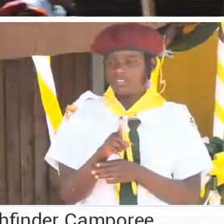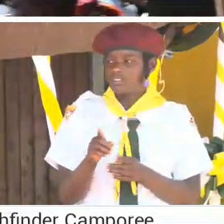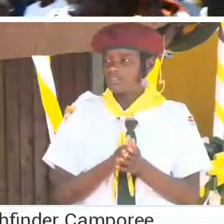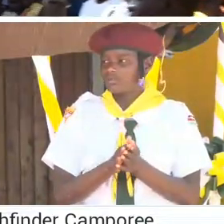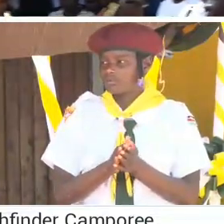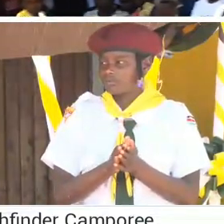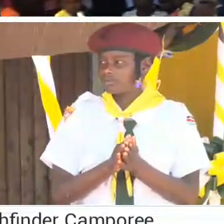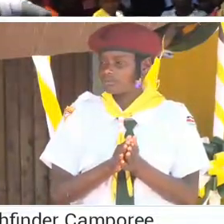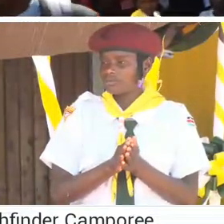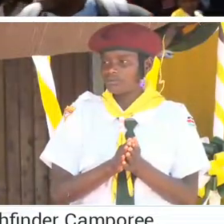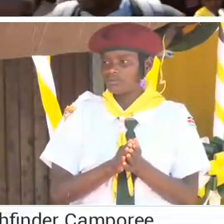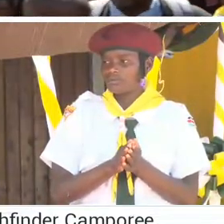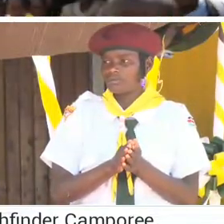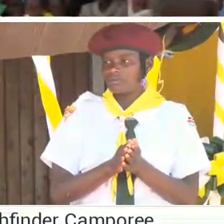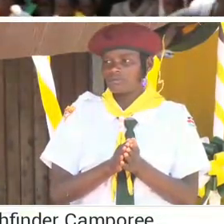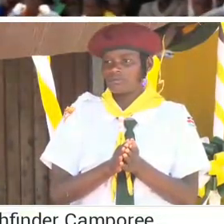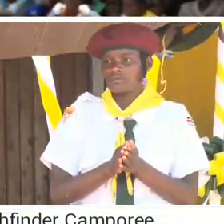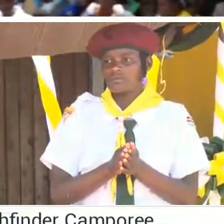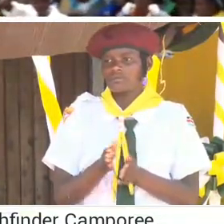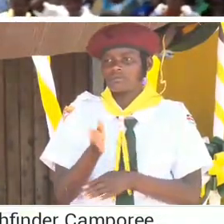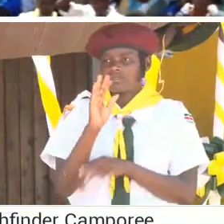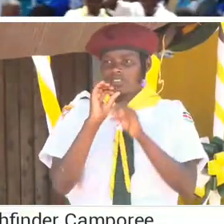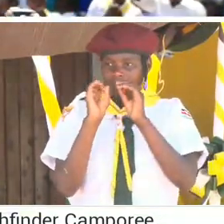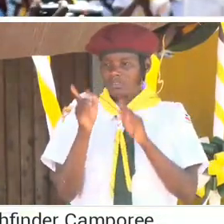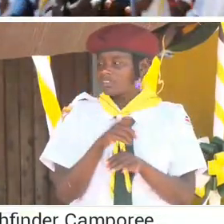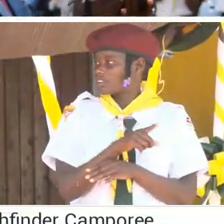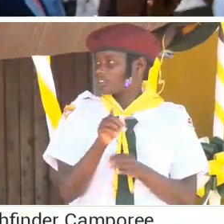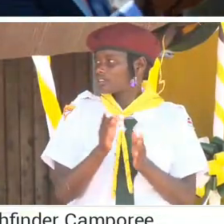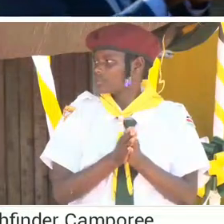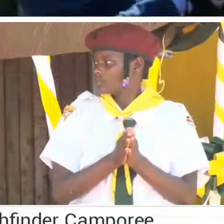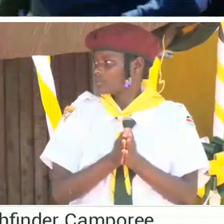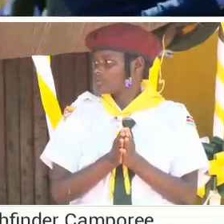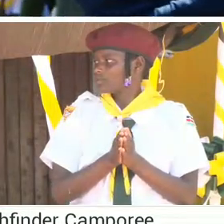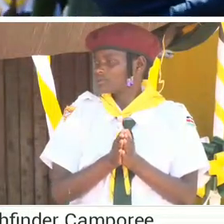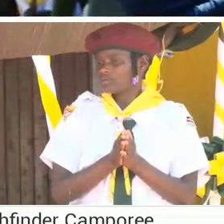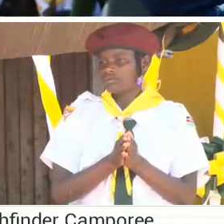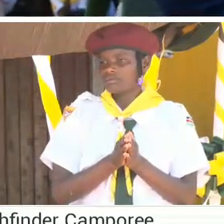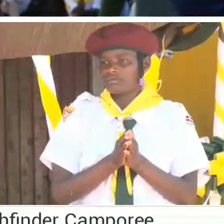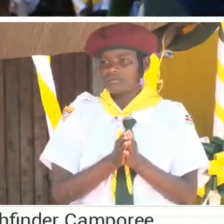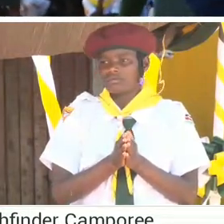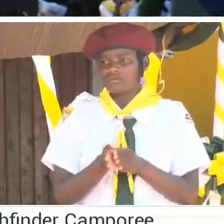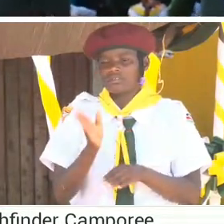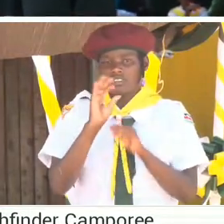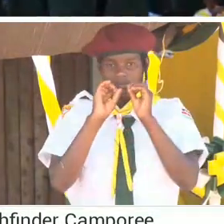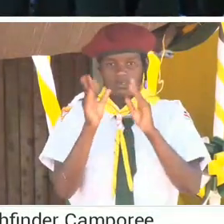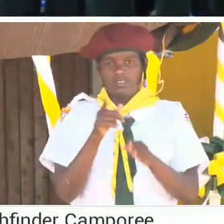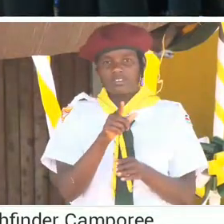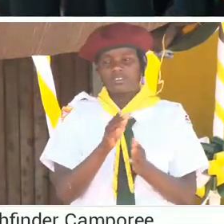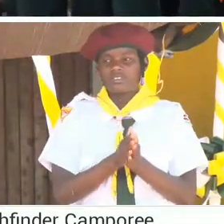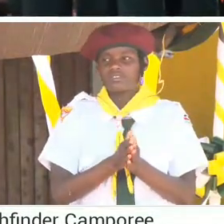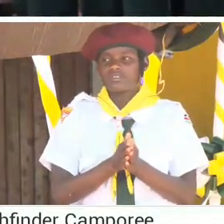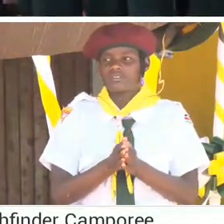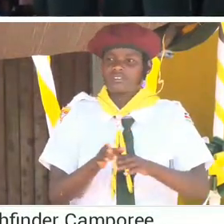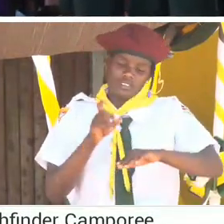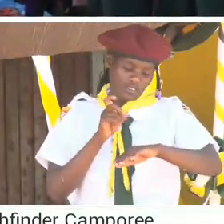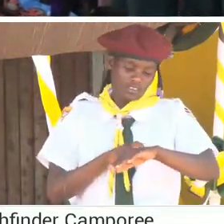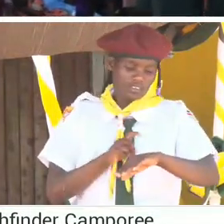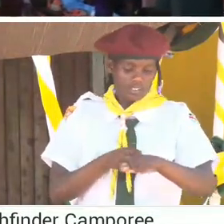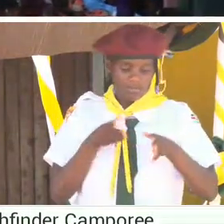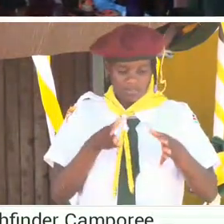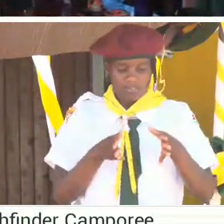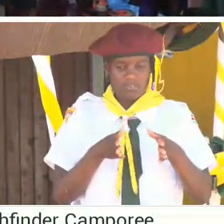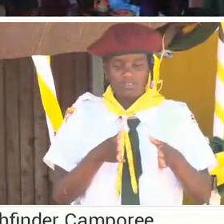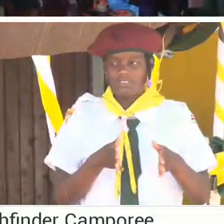hao. Kumbe kuna mtu tungemfungia nje. Nani mwingine tungemfungia nje? Ni nafasi yake hii ya kujitoa kwa